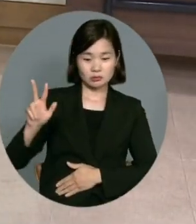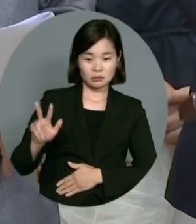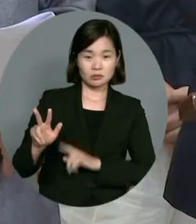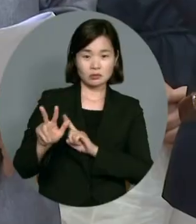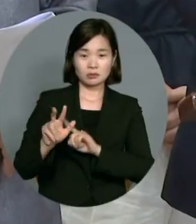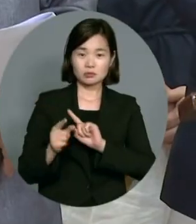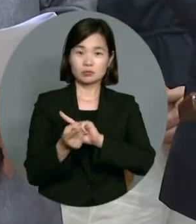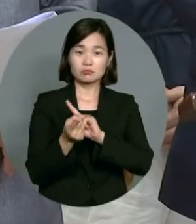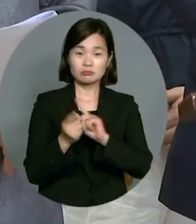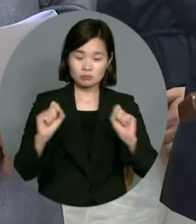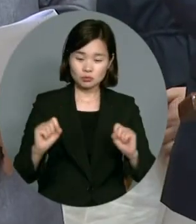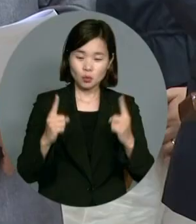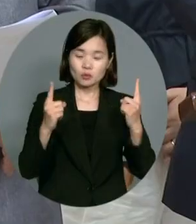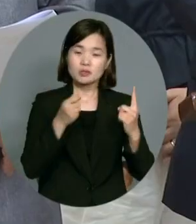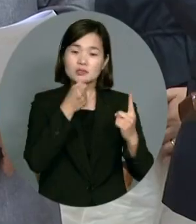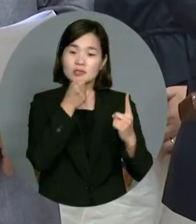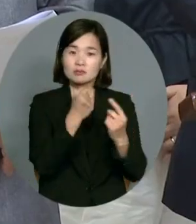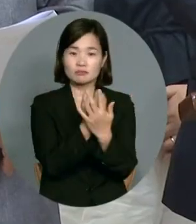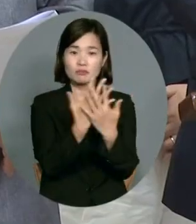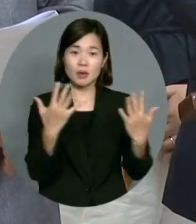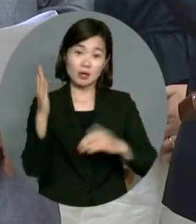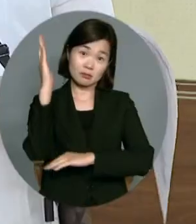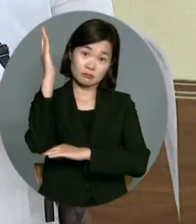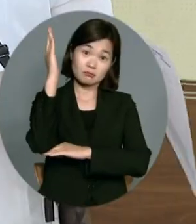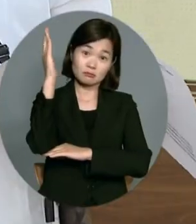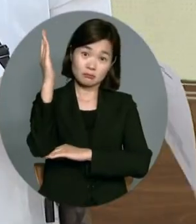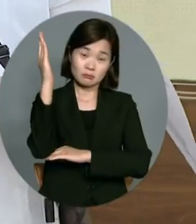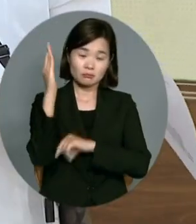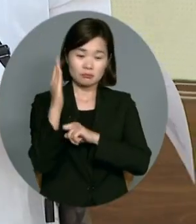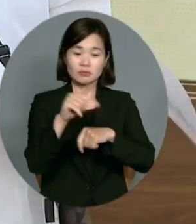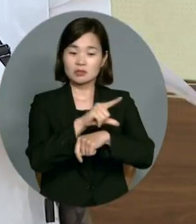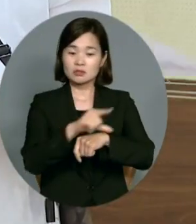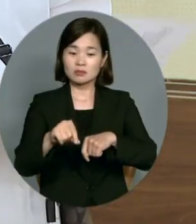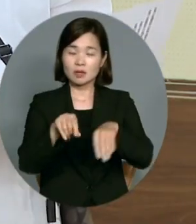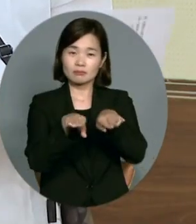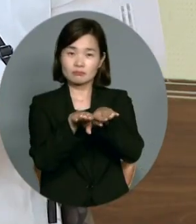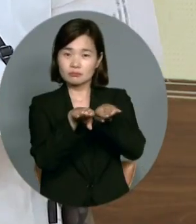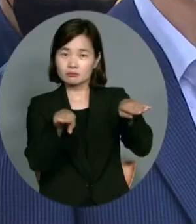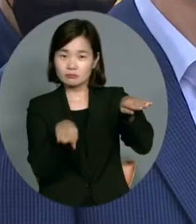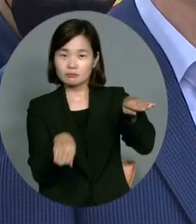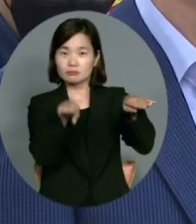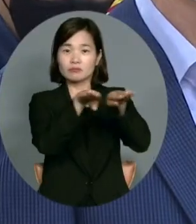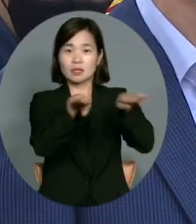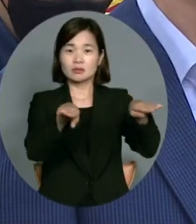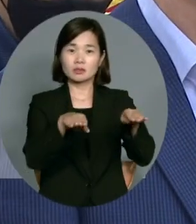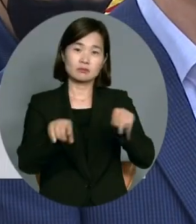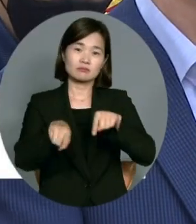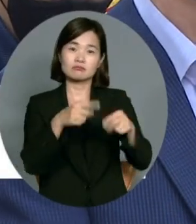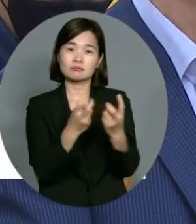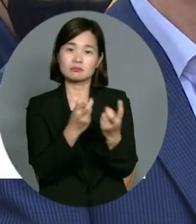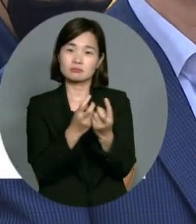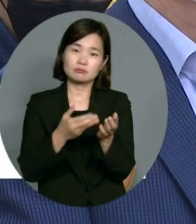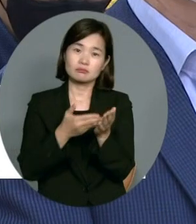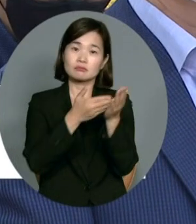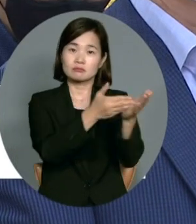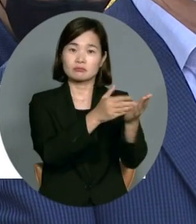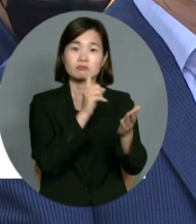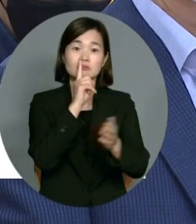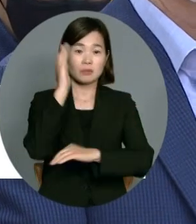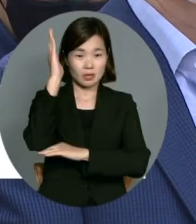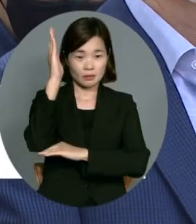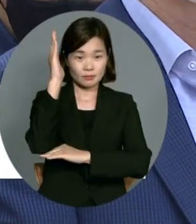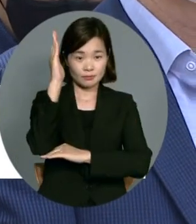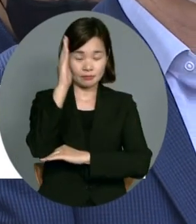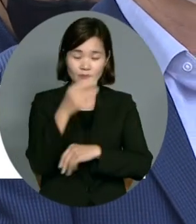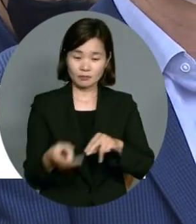동시 기자회견을 열고 지방 균형 발전 정책의 수립을 촉구했습니다. 집권 초기에 분권과